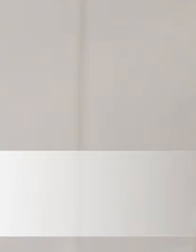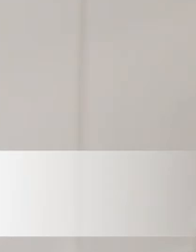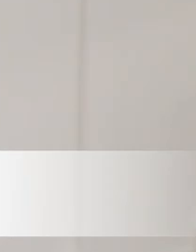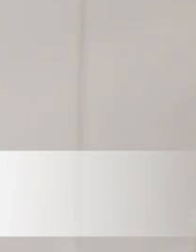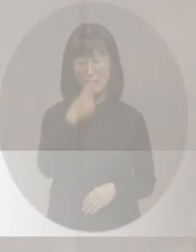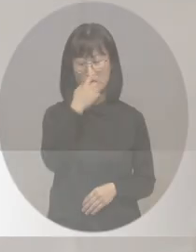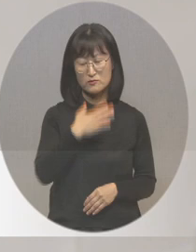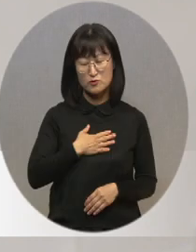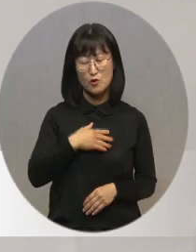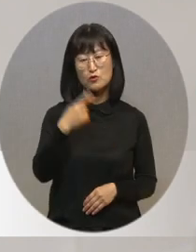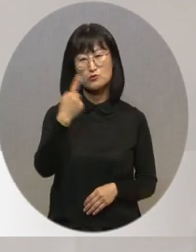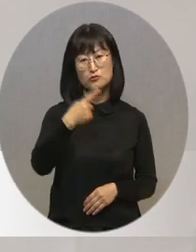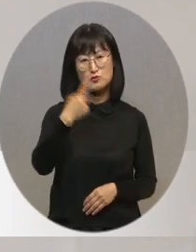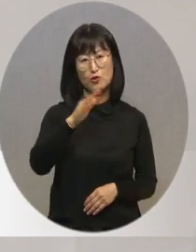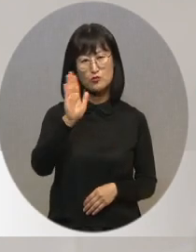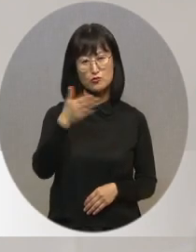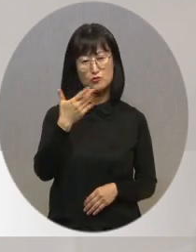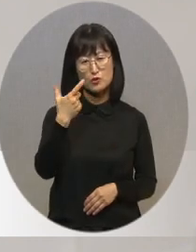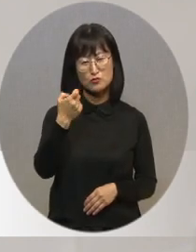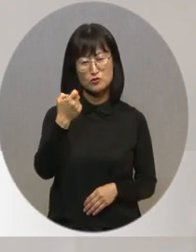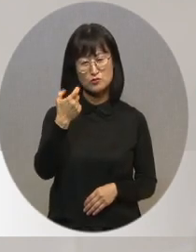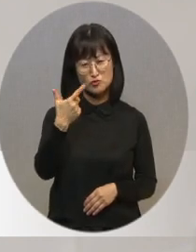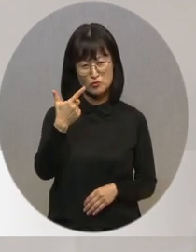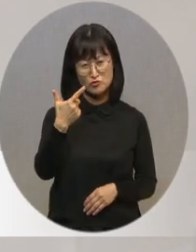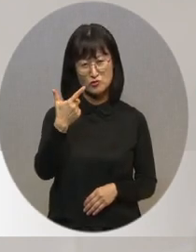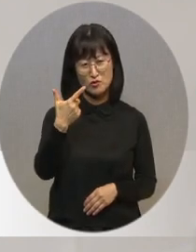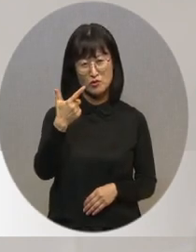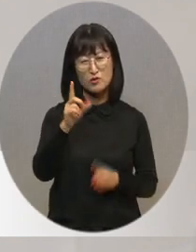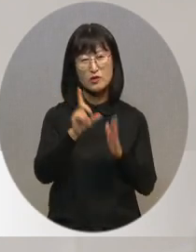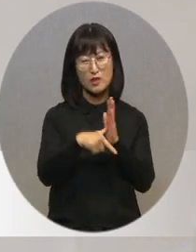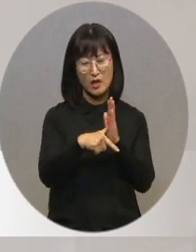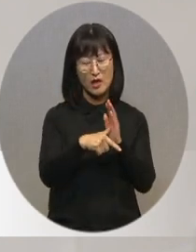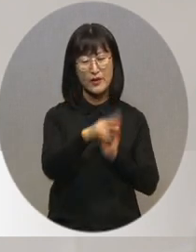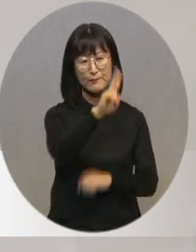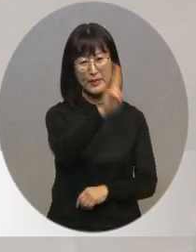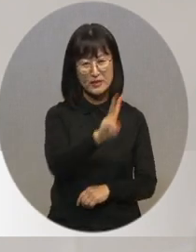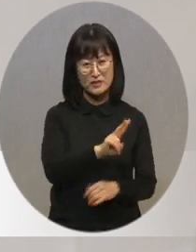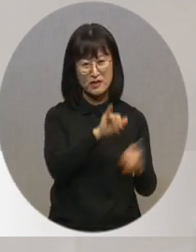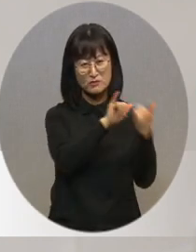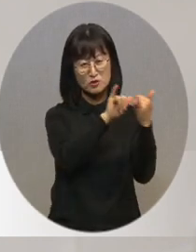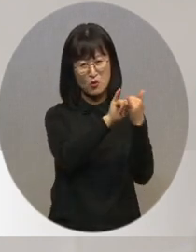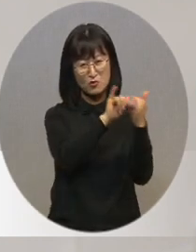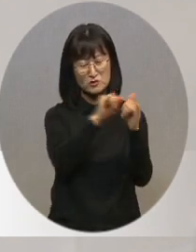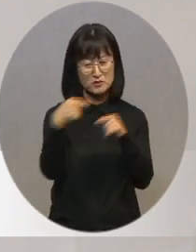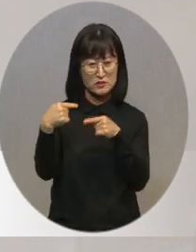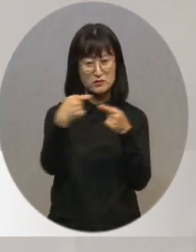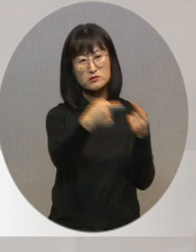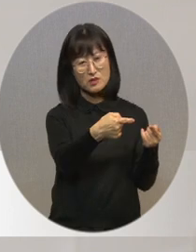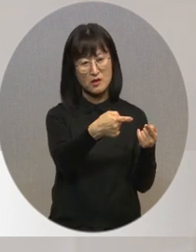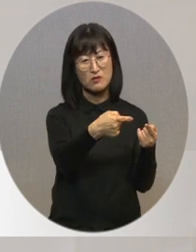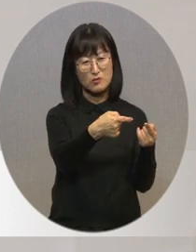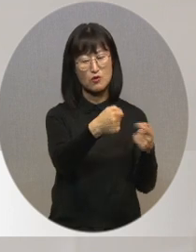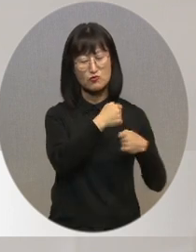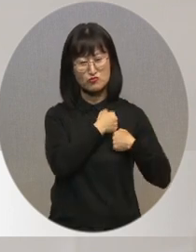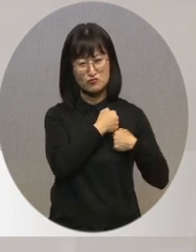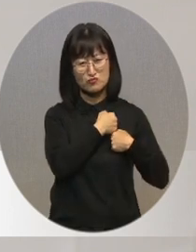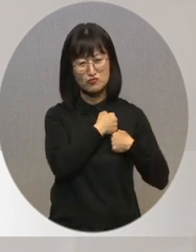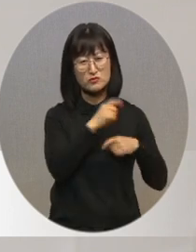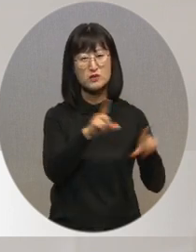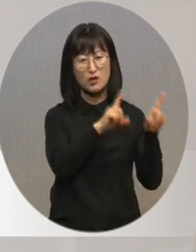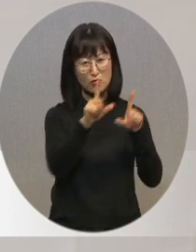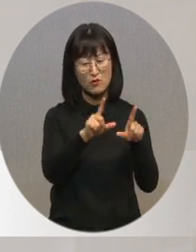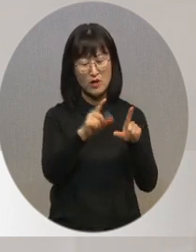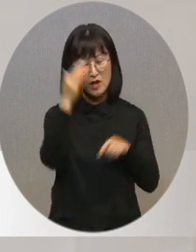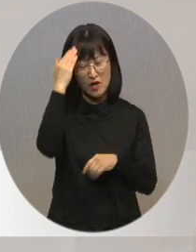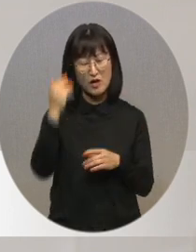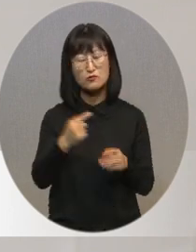제가 1966년에 월남전선에 가서 군대 생활을 하고 귀국을 해가지고, 물론